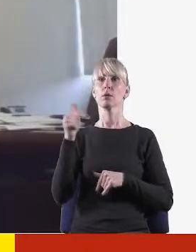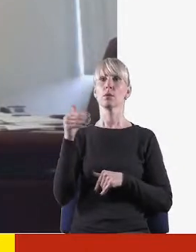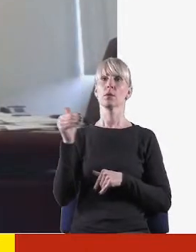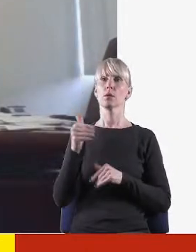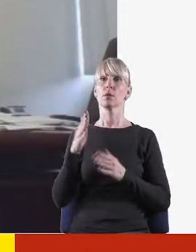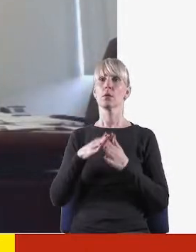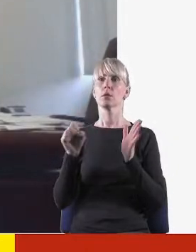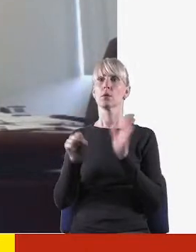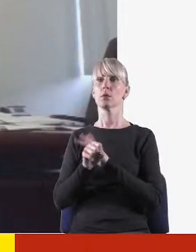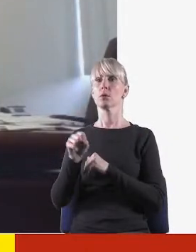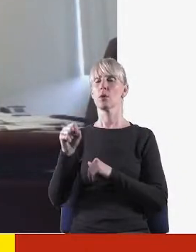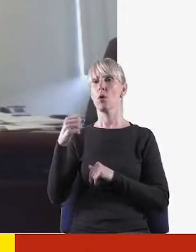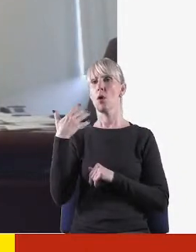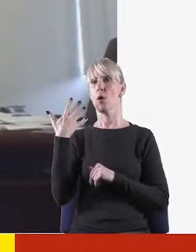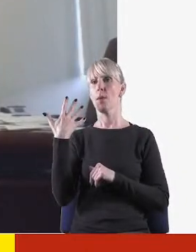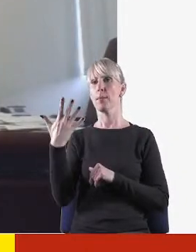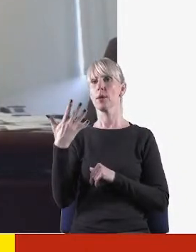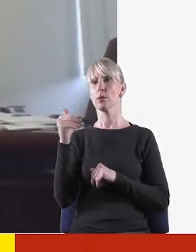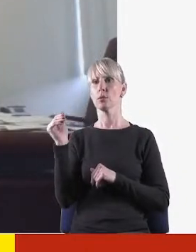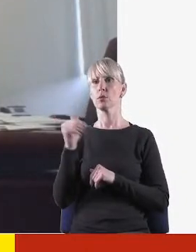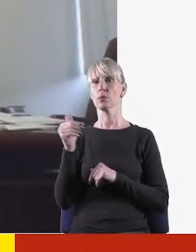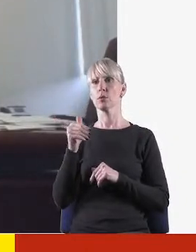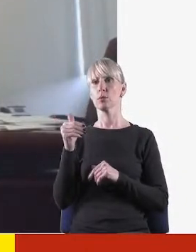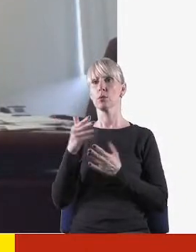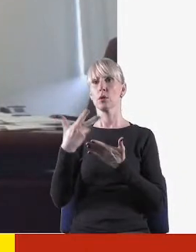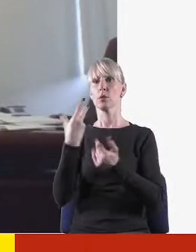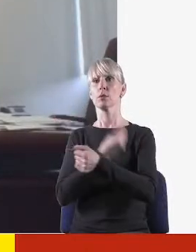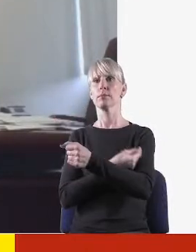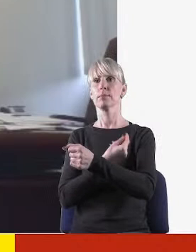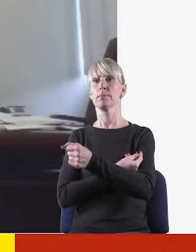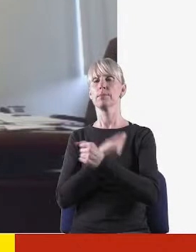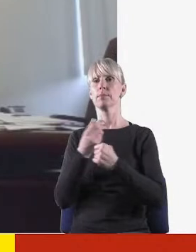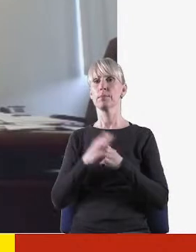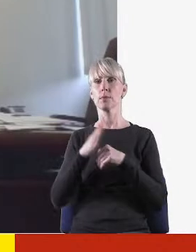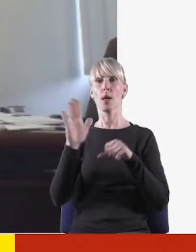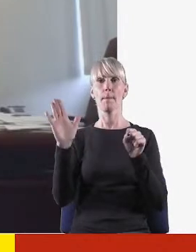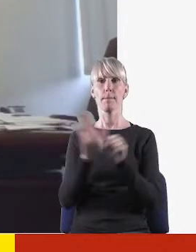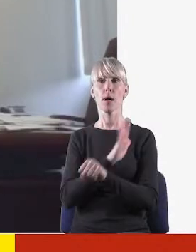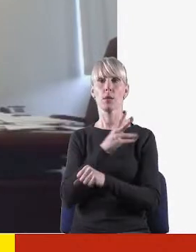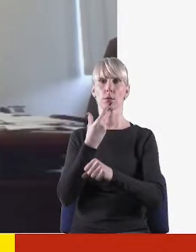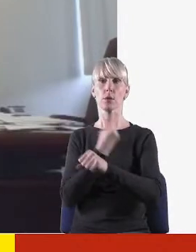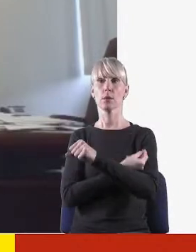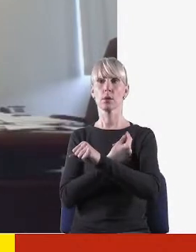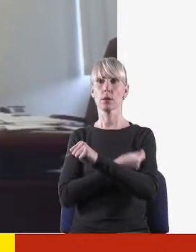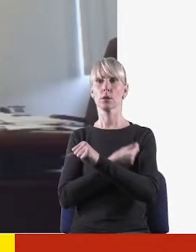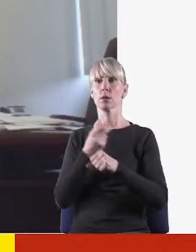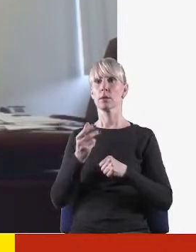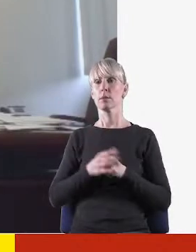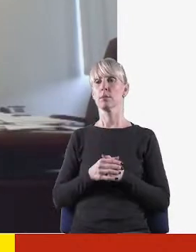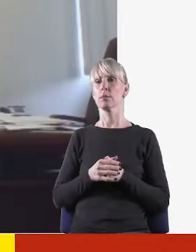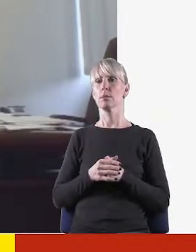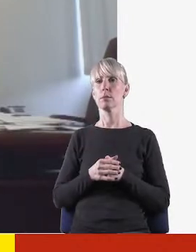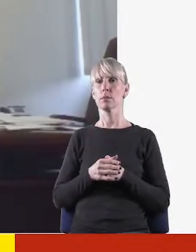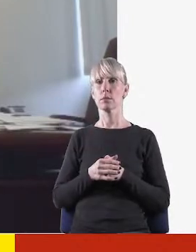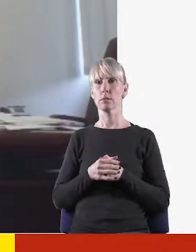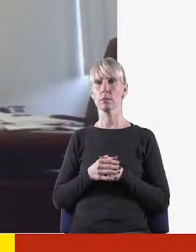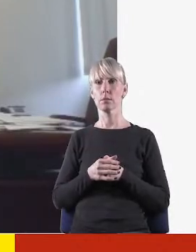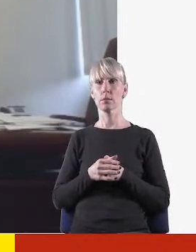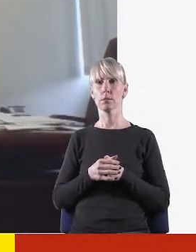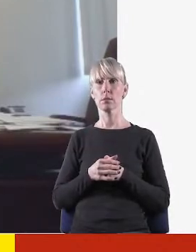5 tysięcy dawek. Pełne zaszczepienie już możemy mówić w naszym województwie